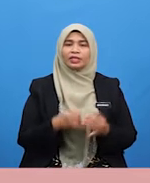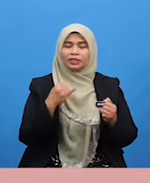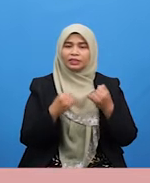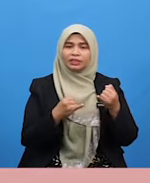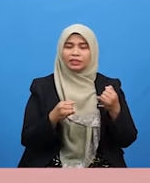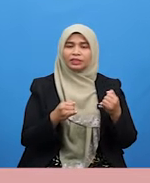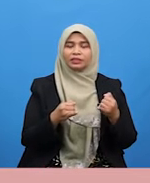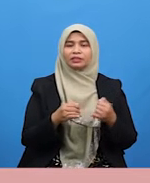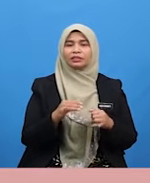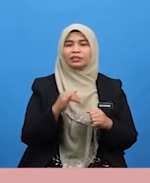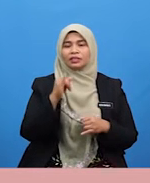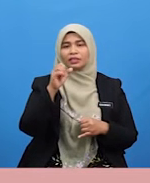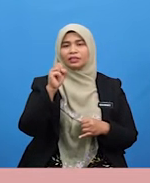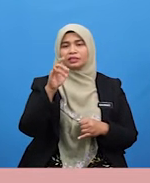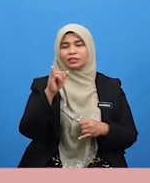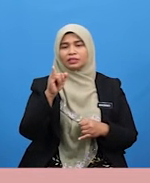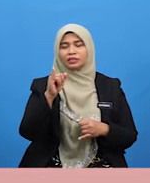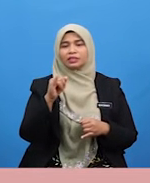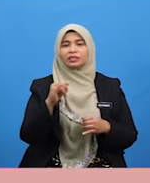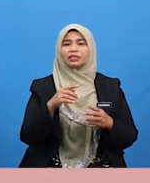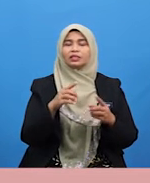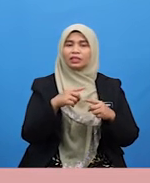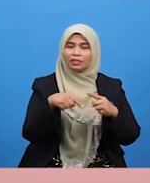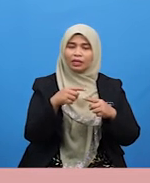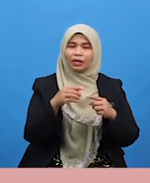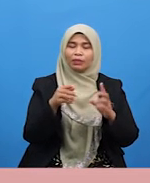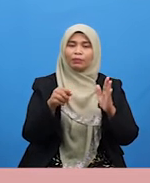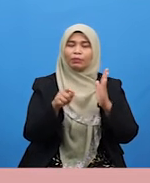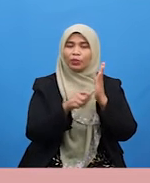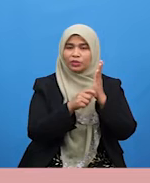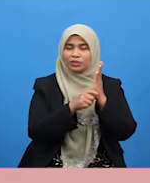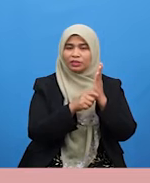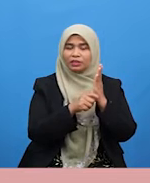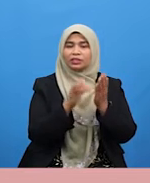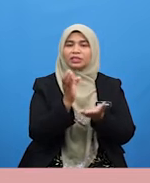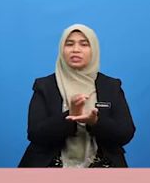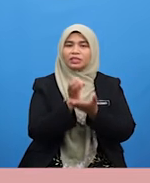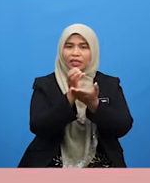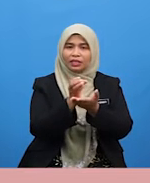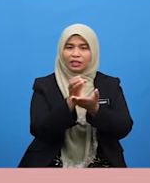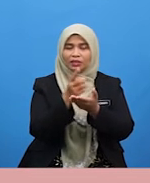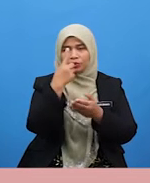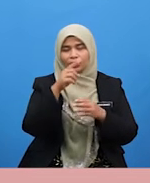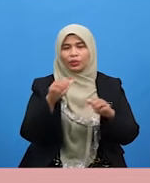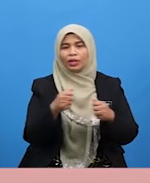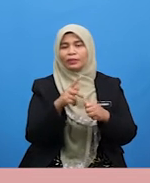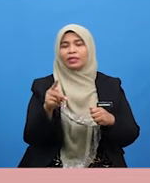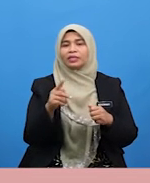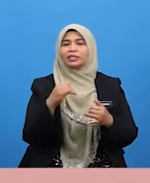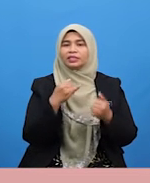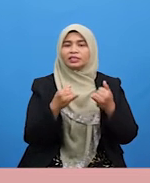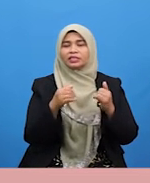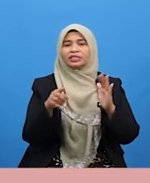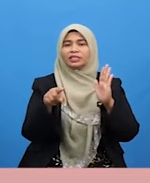jika sesuatu isu itu berkaitan perkara positif, maka cadangkan supaya terus diamalkan. Dan